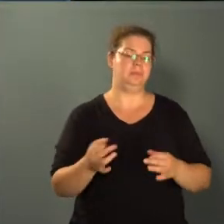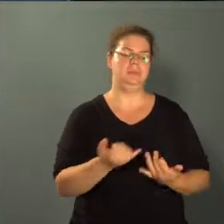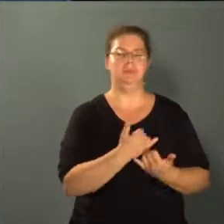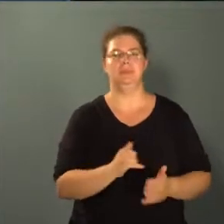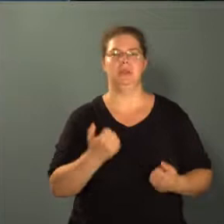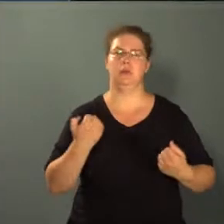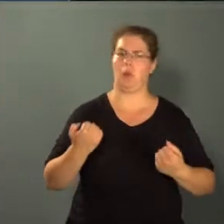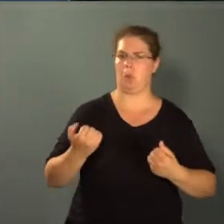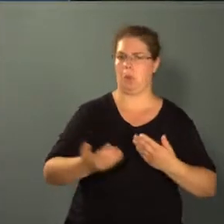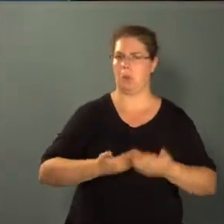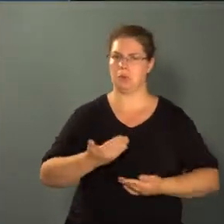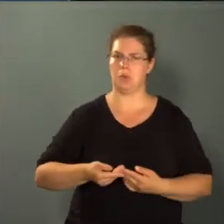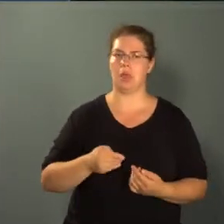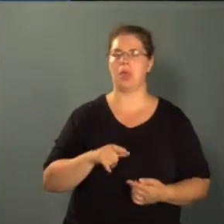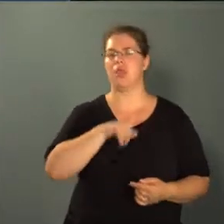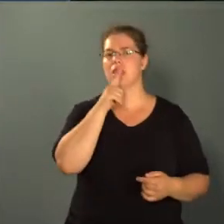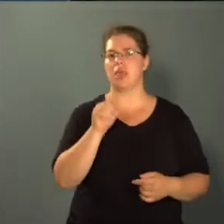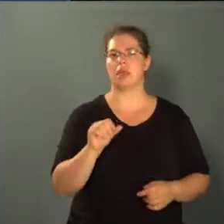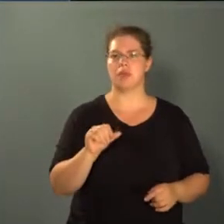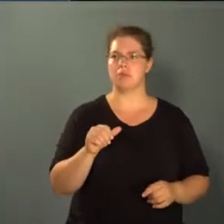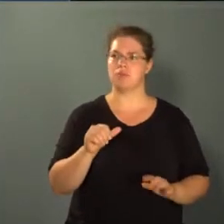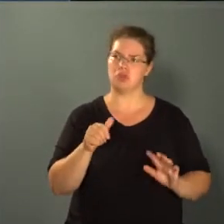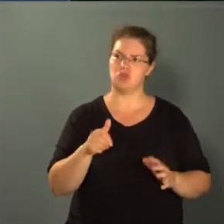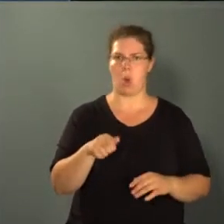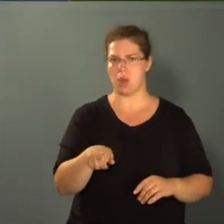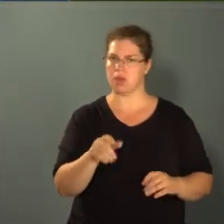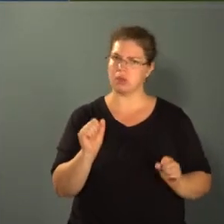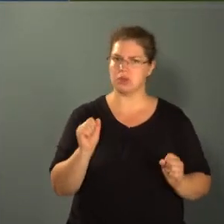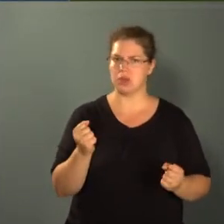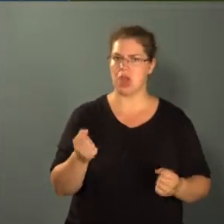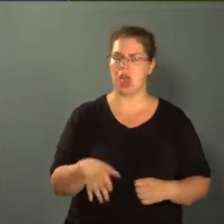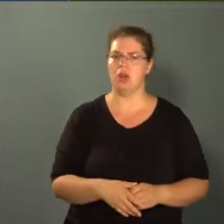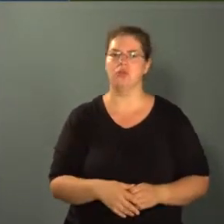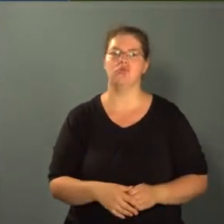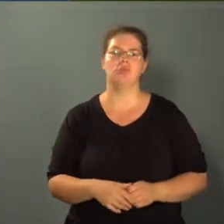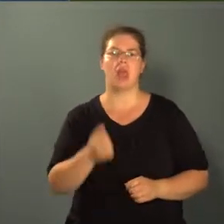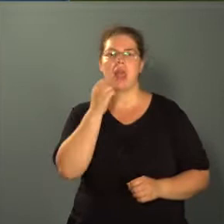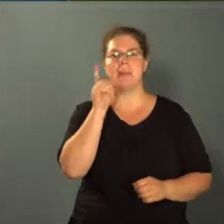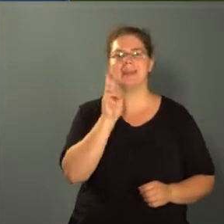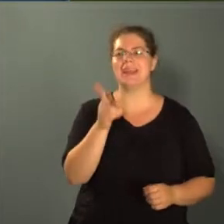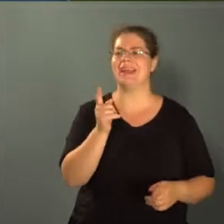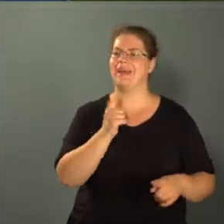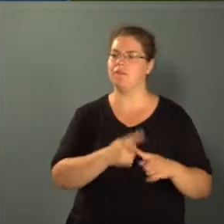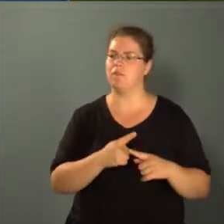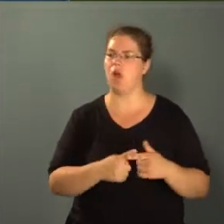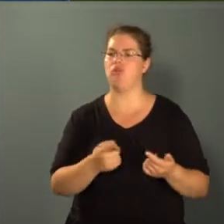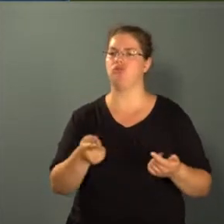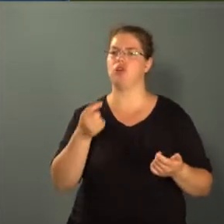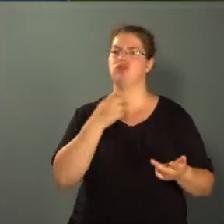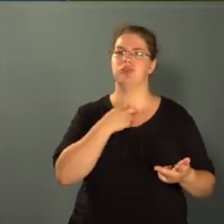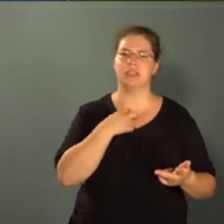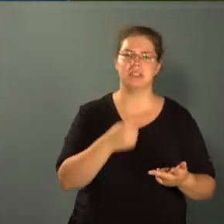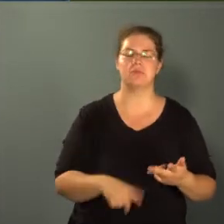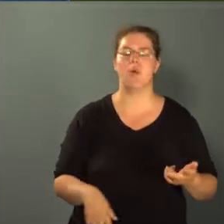mindenki erősödött, tehát azért ott lesz egy első hat, aki nagyon erős. Tehát én gondolok itt az MTK, Vasas,